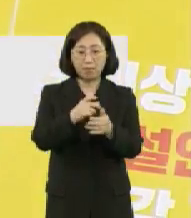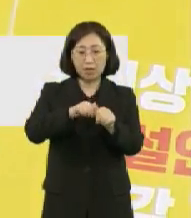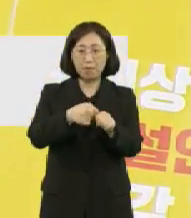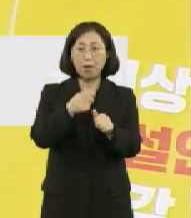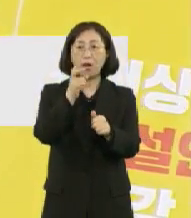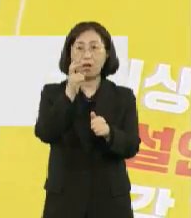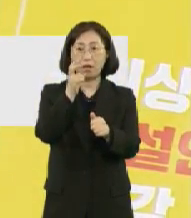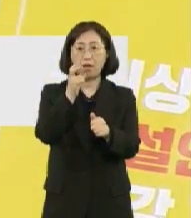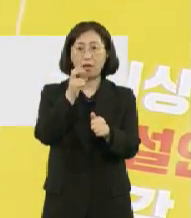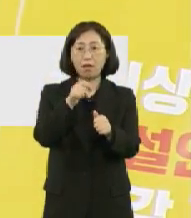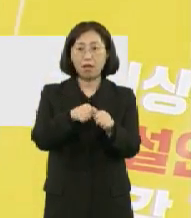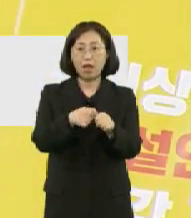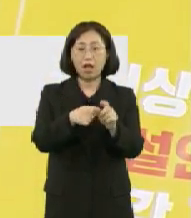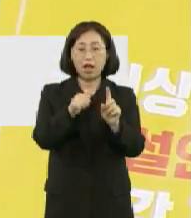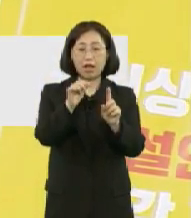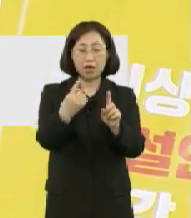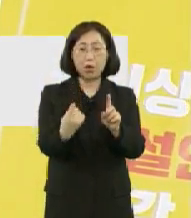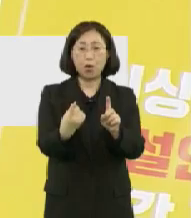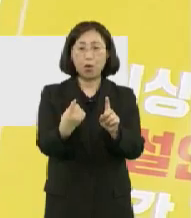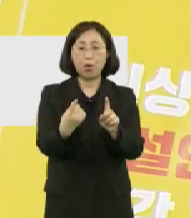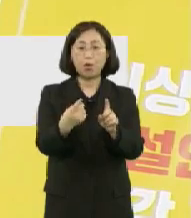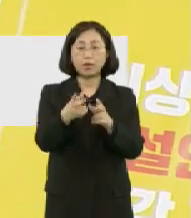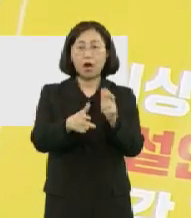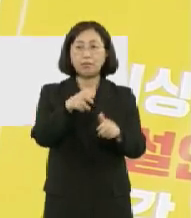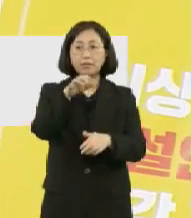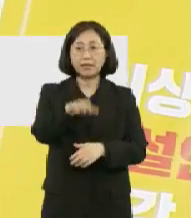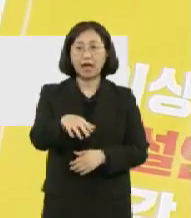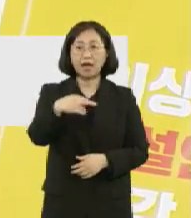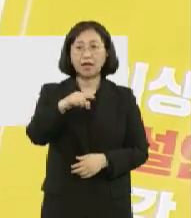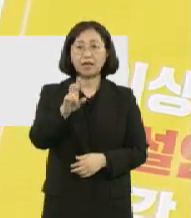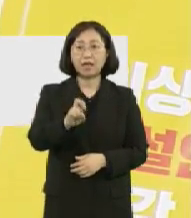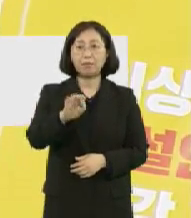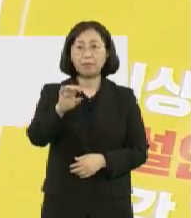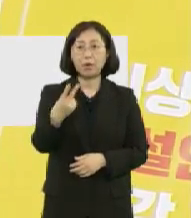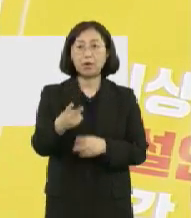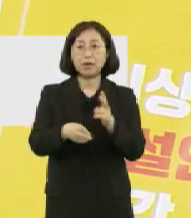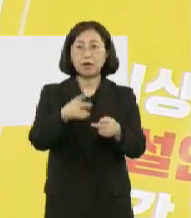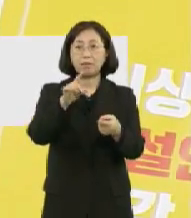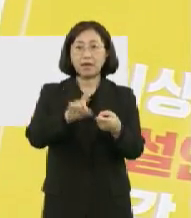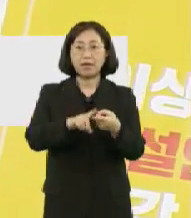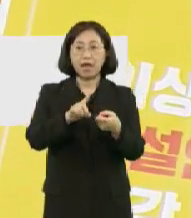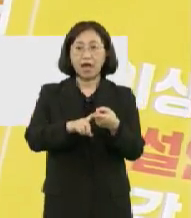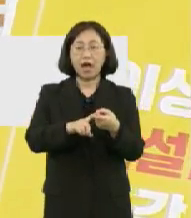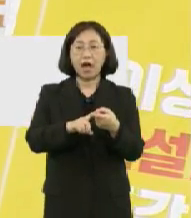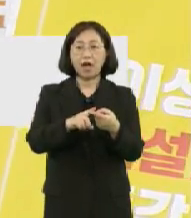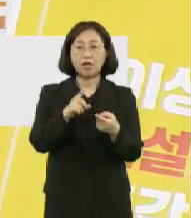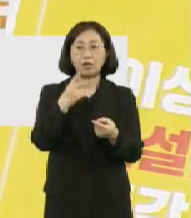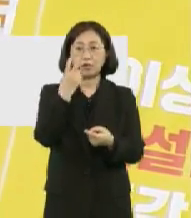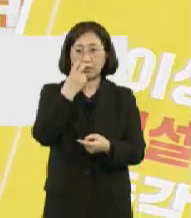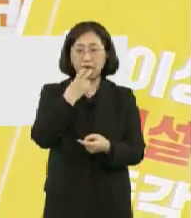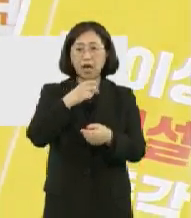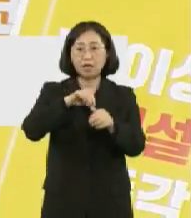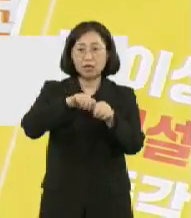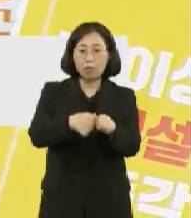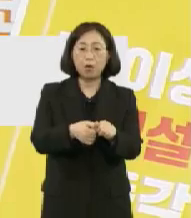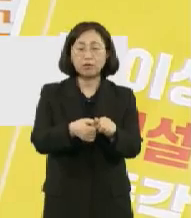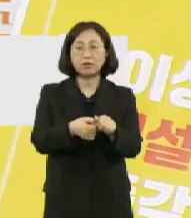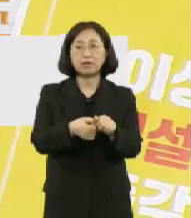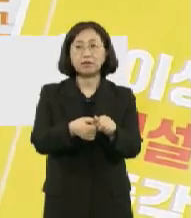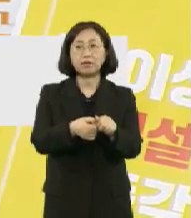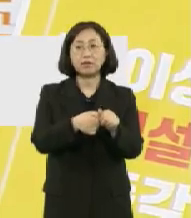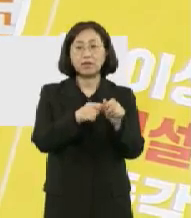중대재해기업처벌법 1호 사업장이었던 삼포산업에 대한 중대재해에 대한 조사와 처벌은